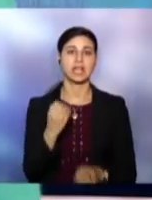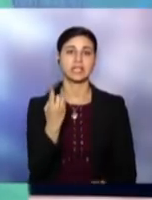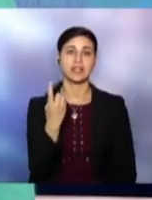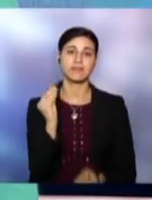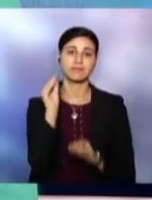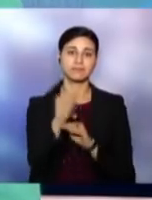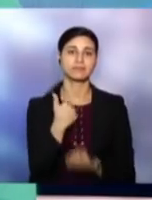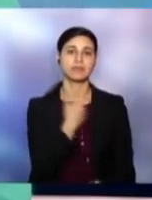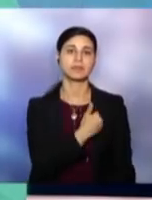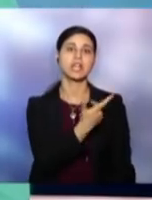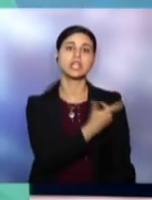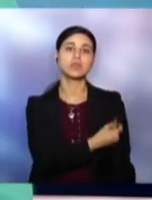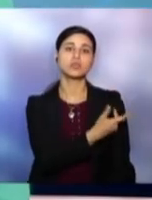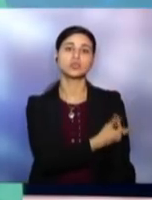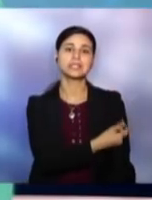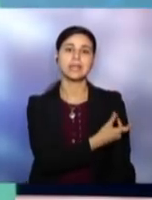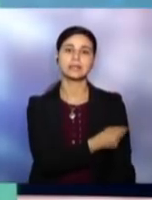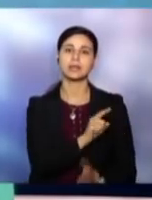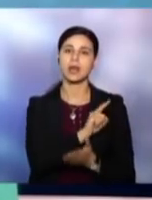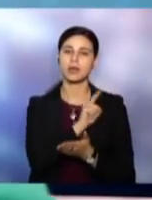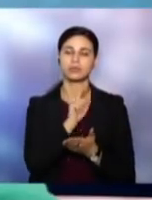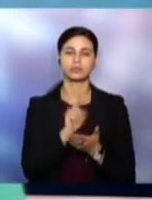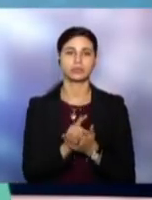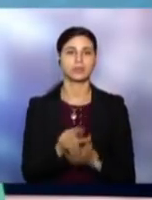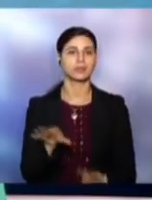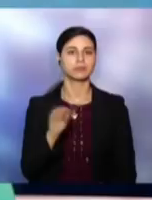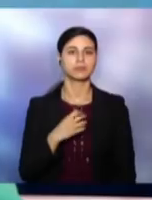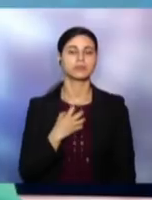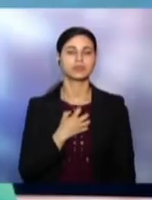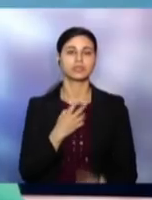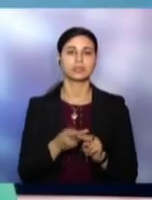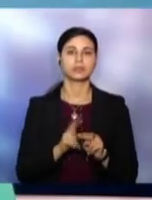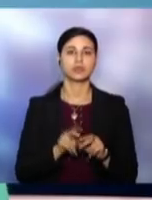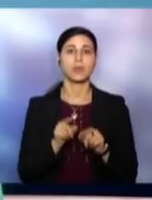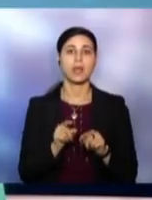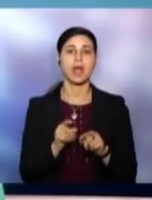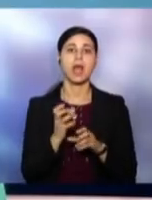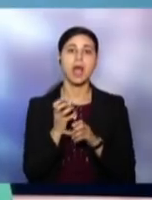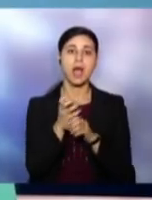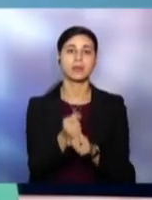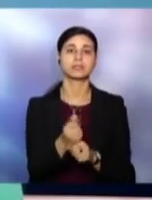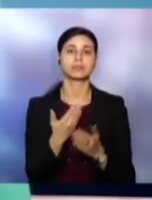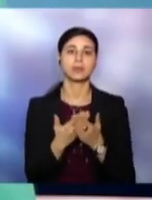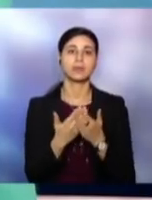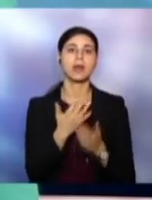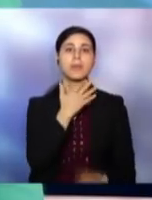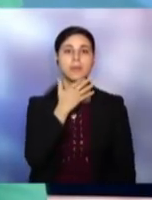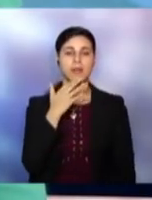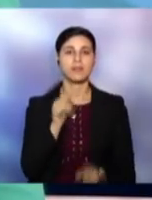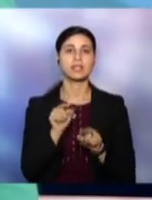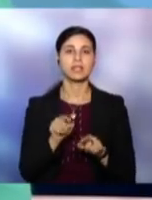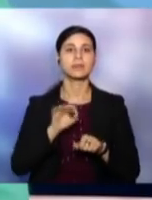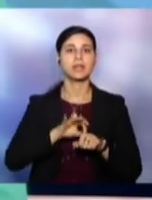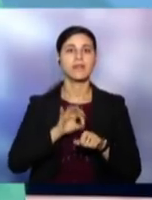ერთი იმუნიზაცია ამ თვალსაზრისით არის ძალიან მნიშვნელოვანი, იმიტომ რომ ამცირებს თქვათ ბევრი იმ